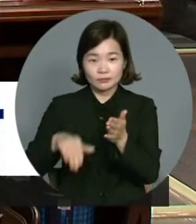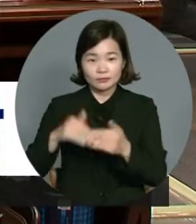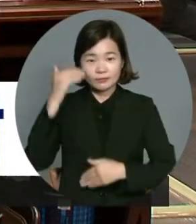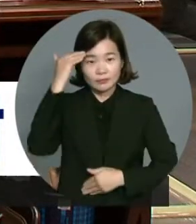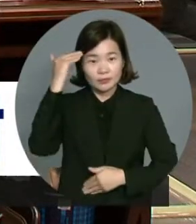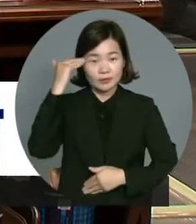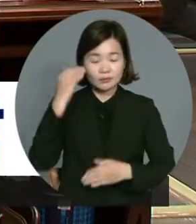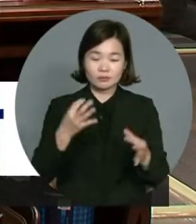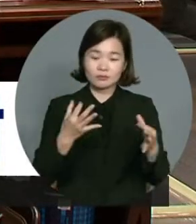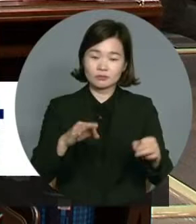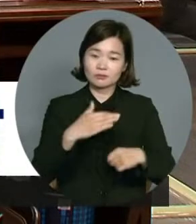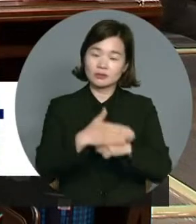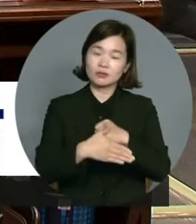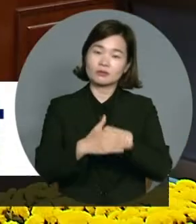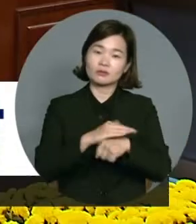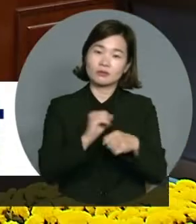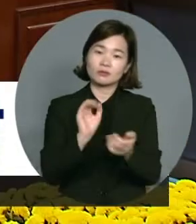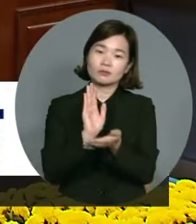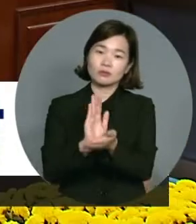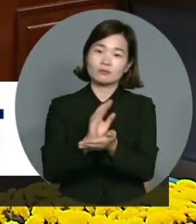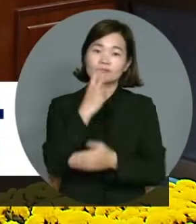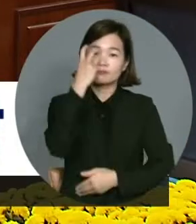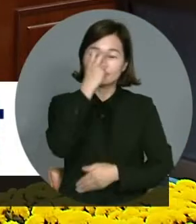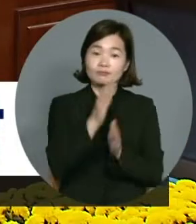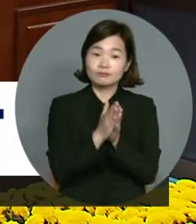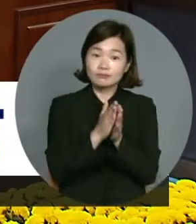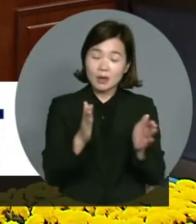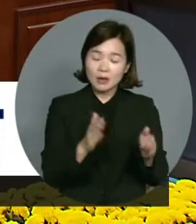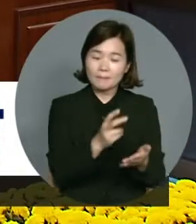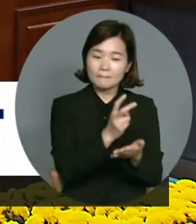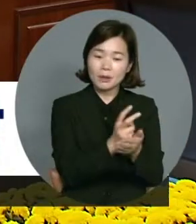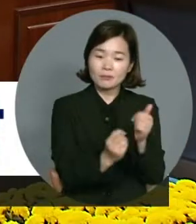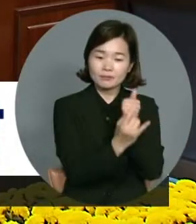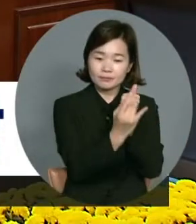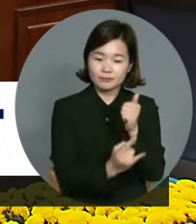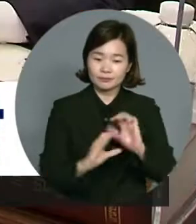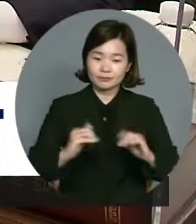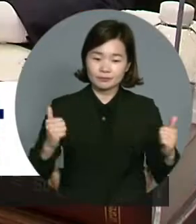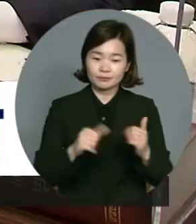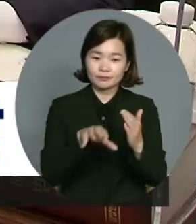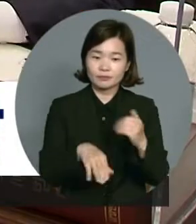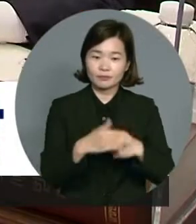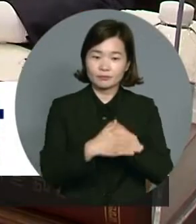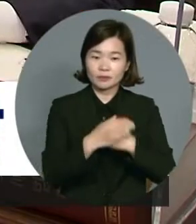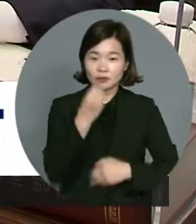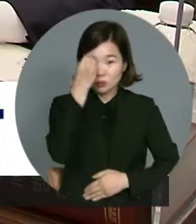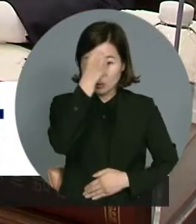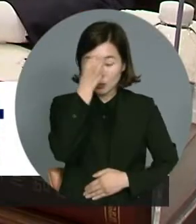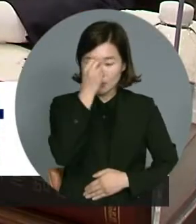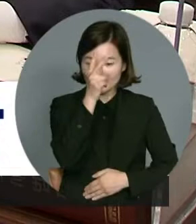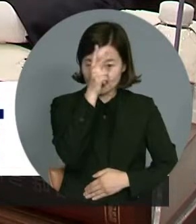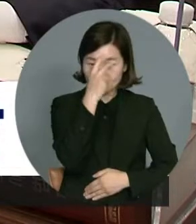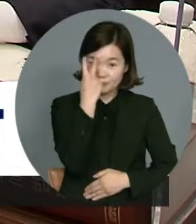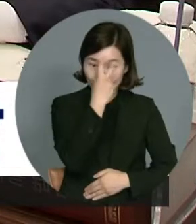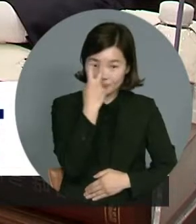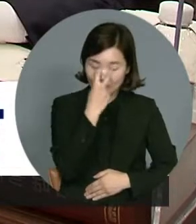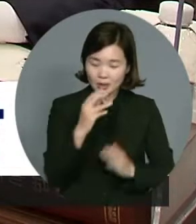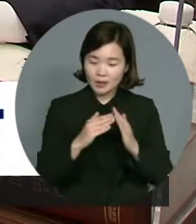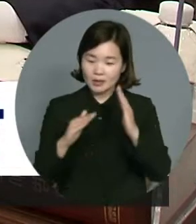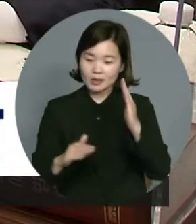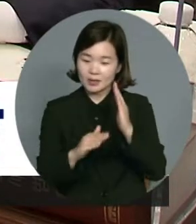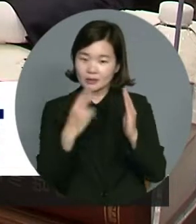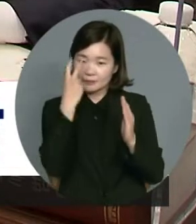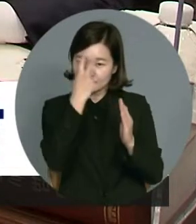대구 경북본부 국감을 합니다 같은 날 법사위는 국회에서 대구 고검과 대구지검 대구 가정법원을